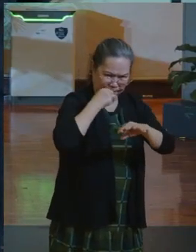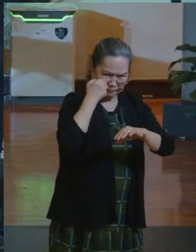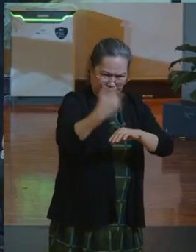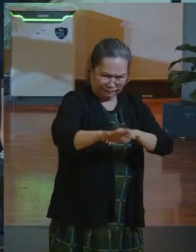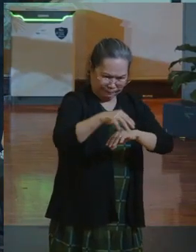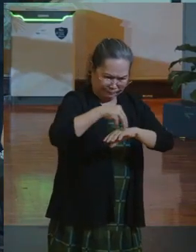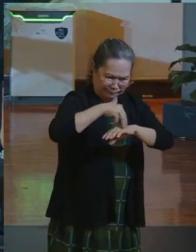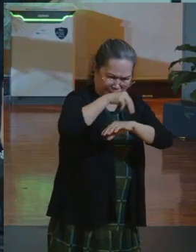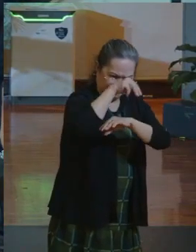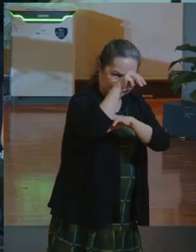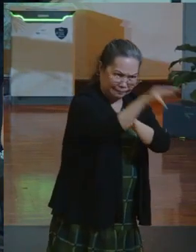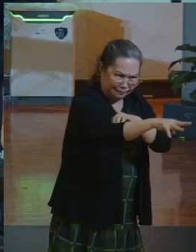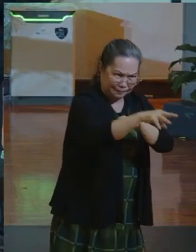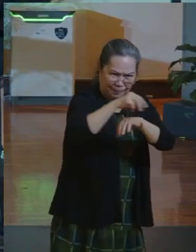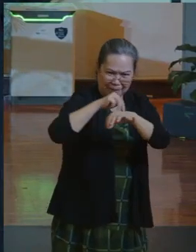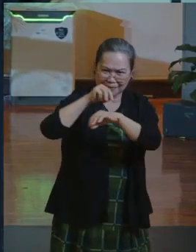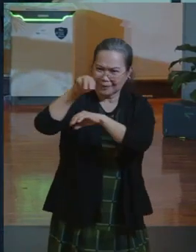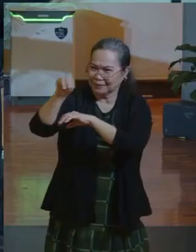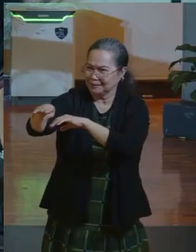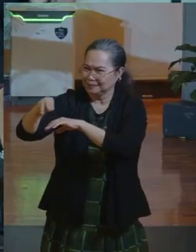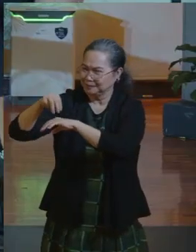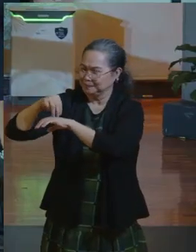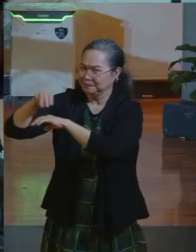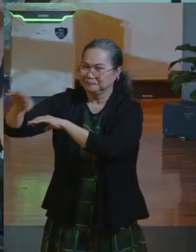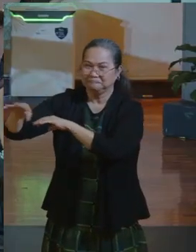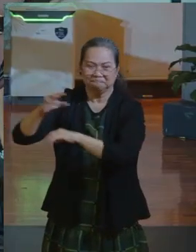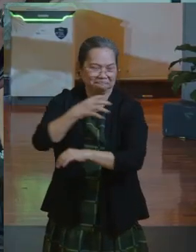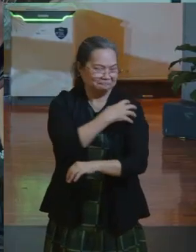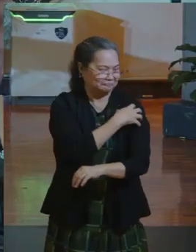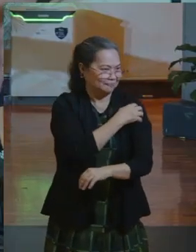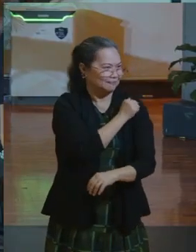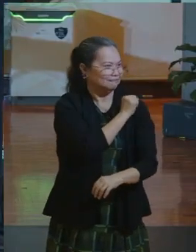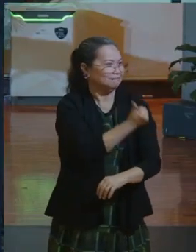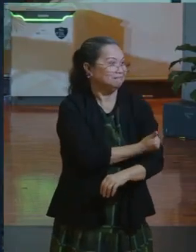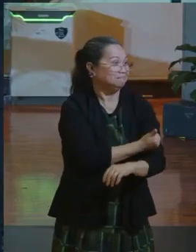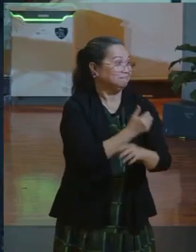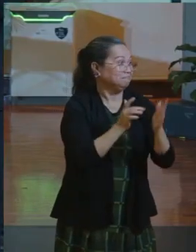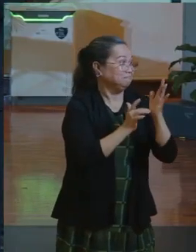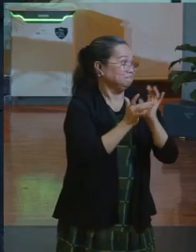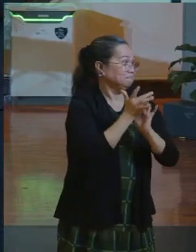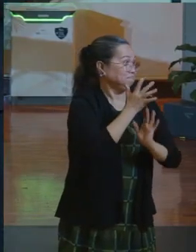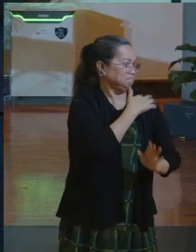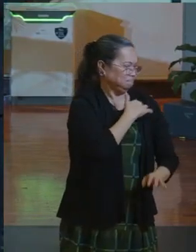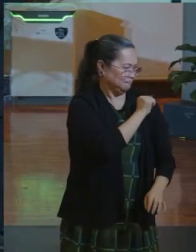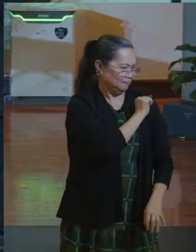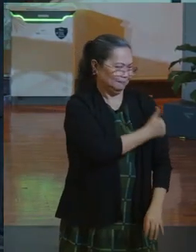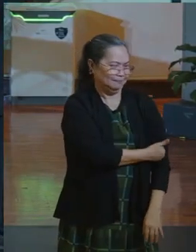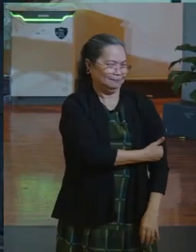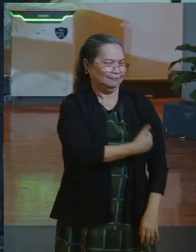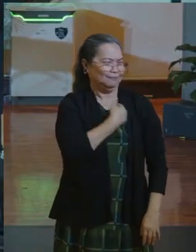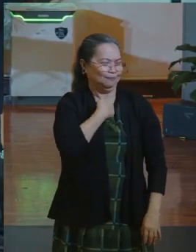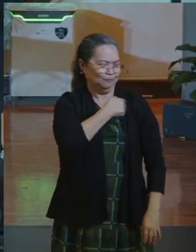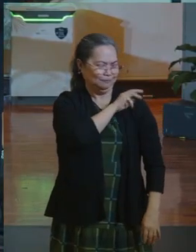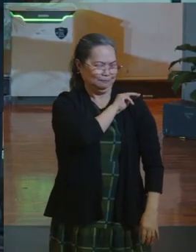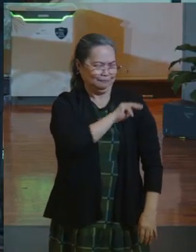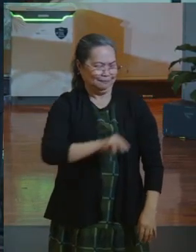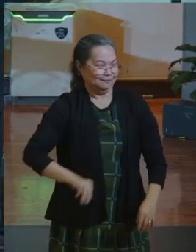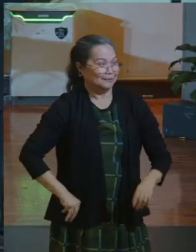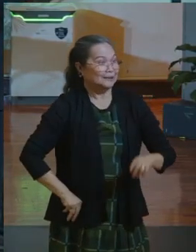sa kanyang mga alagad ang kanyang kapangyarihan at otoridad bilang